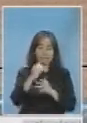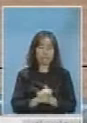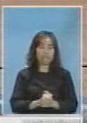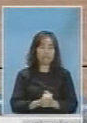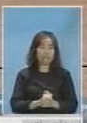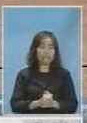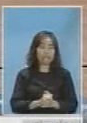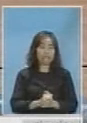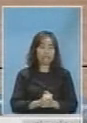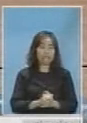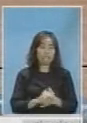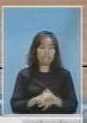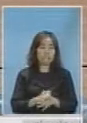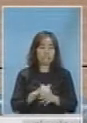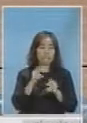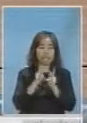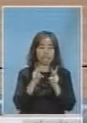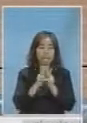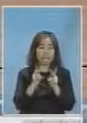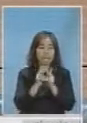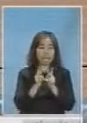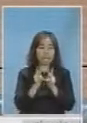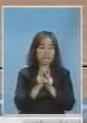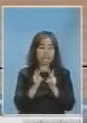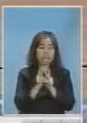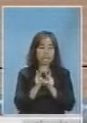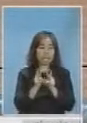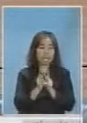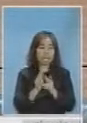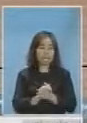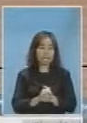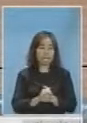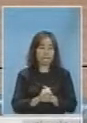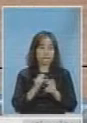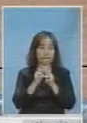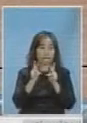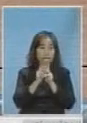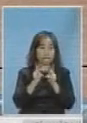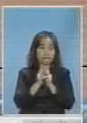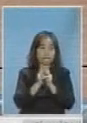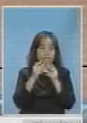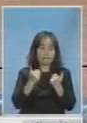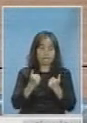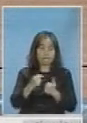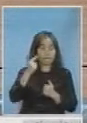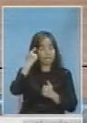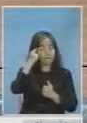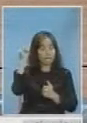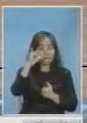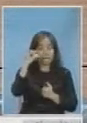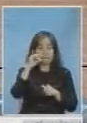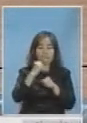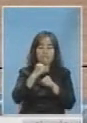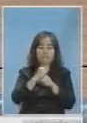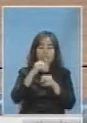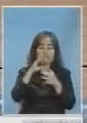คณะกรรมการวิสามัญชุดนี้ก็ยังไม่มีแนวคิดในการตรวจสอบเรื่องการทุจริตคอร์รัปชันในระ